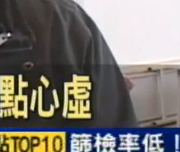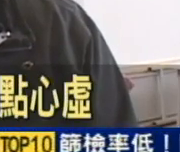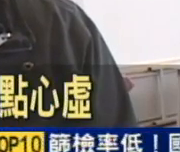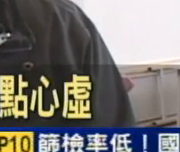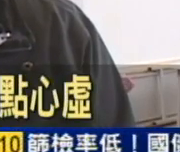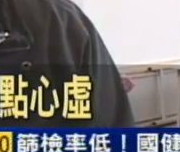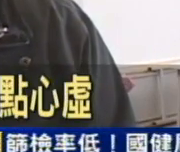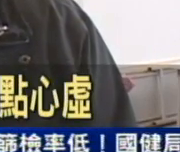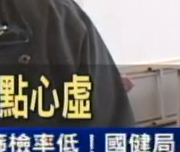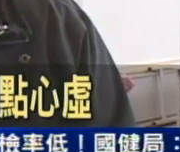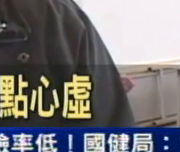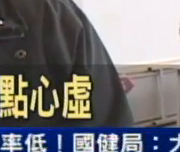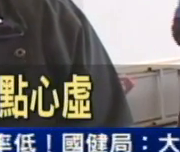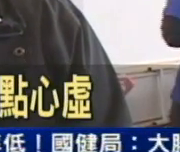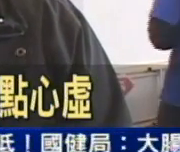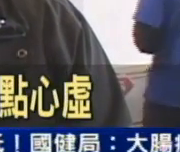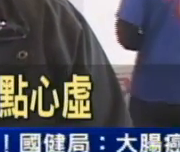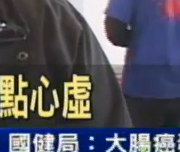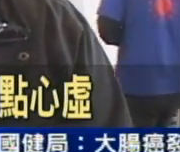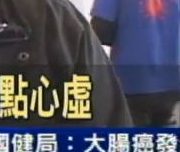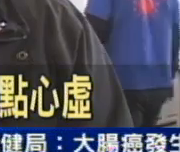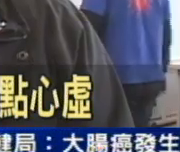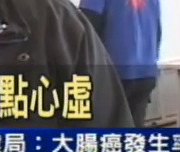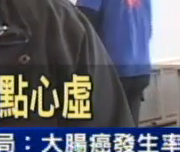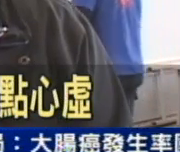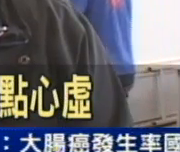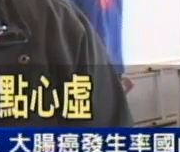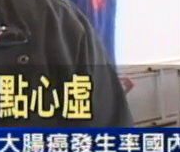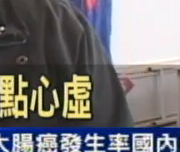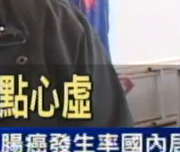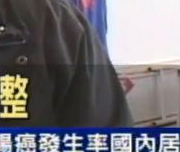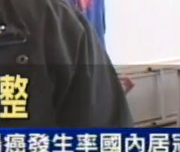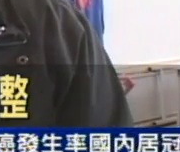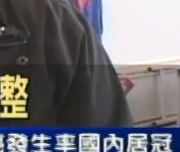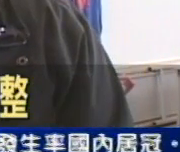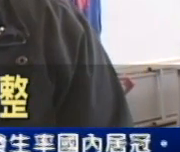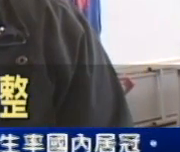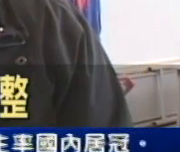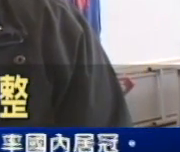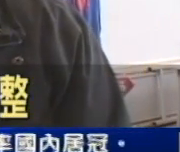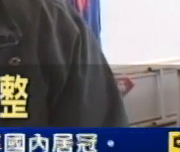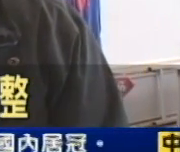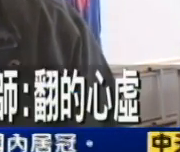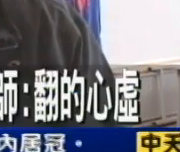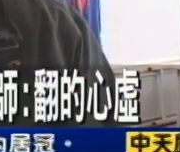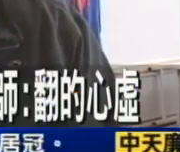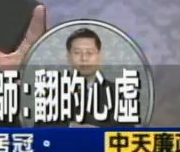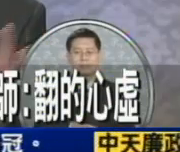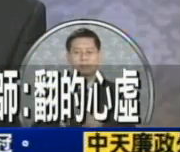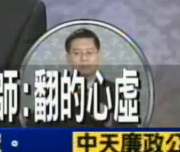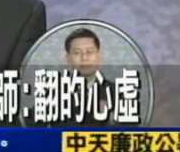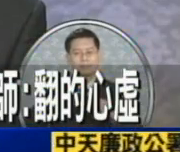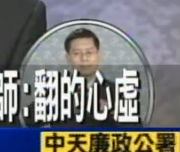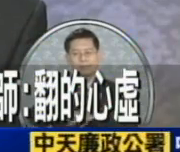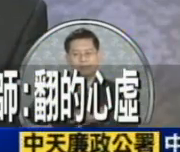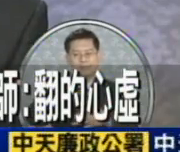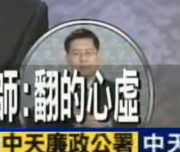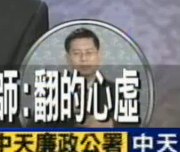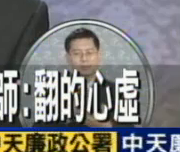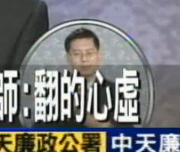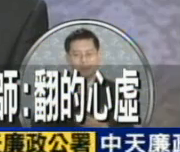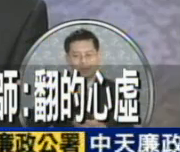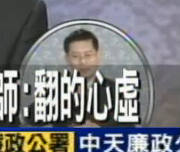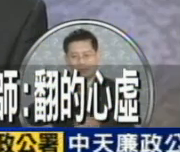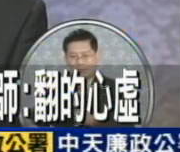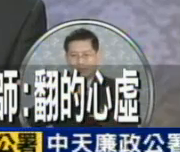那个当下的确实是这里这里觉得很有点心虚翻得不是那么完整国语台语再加上英